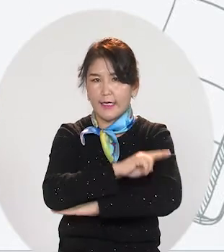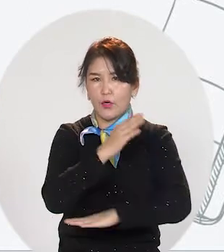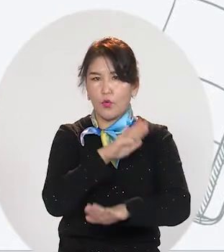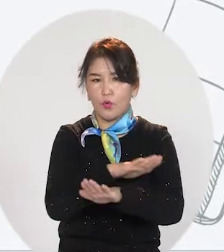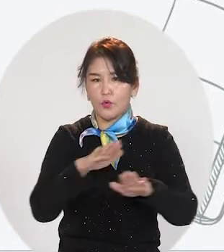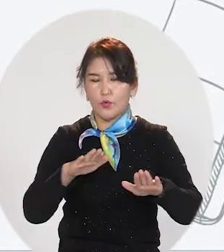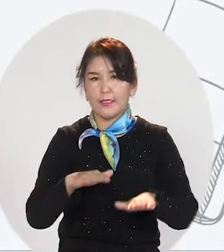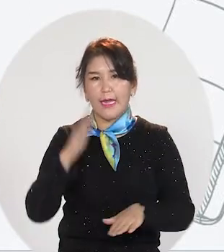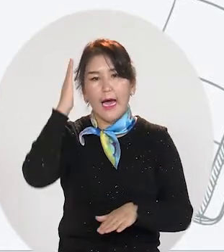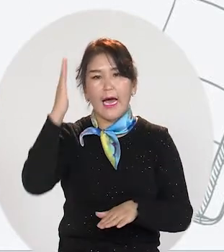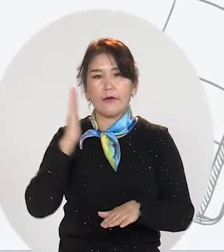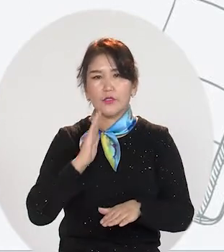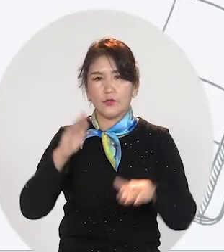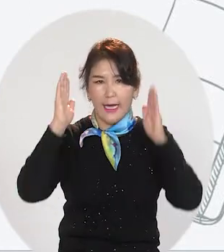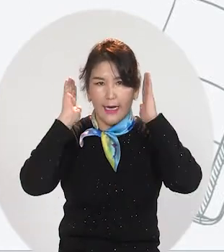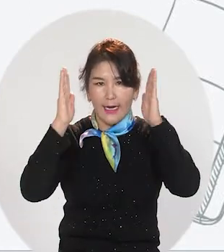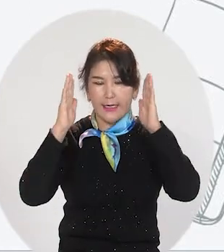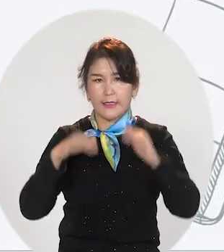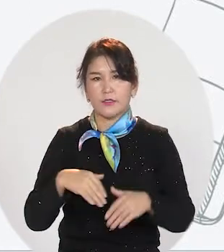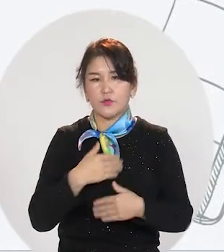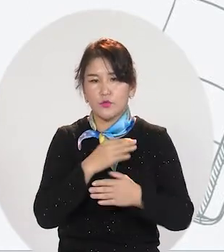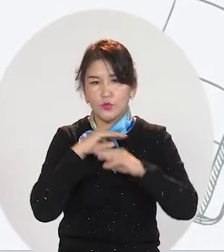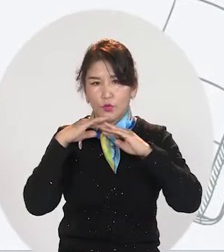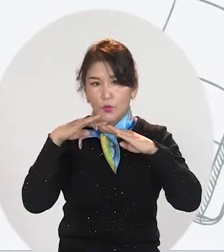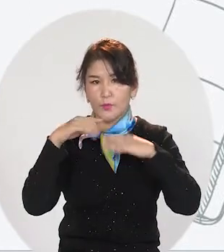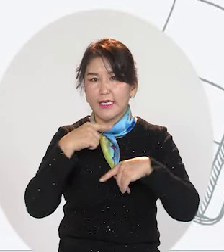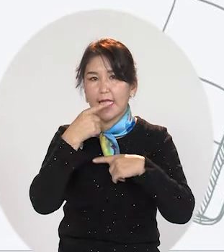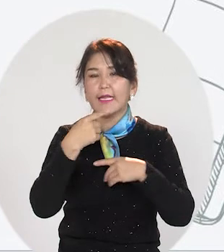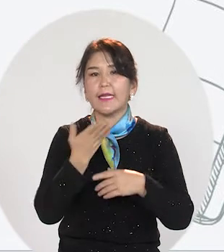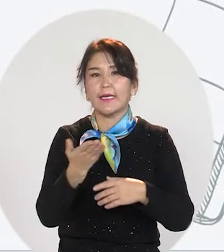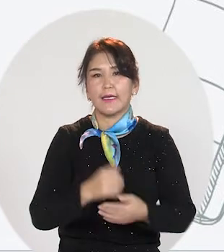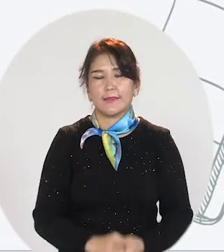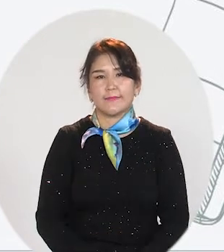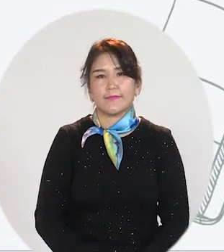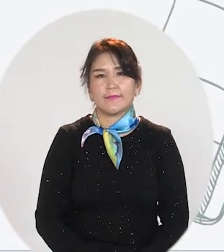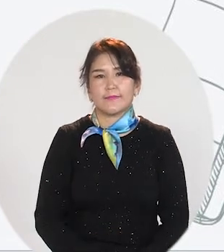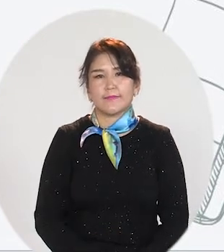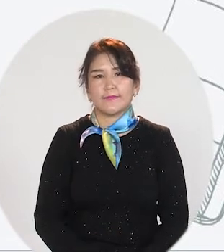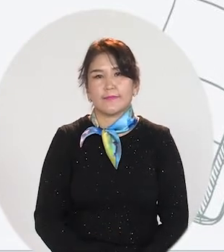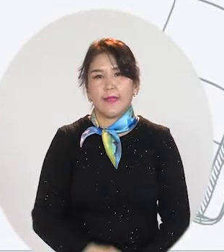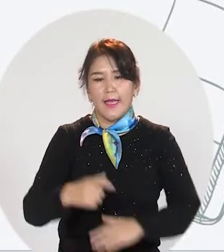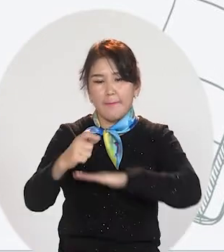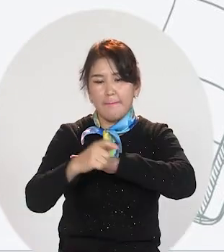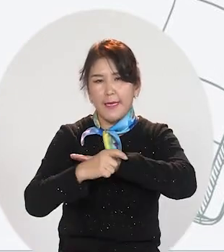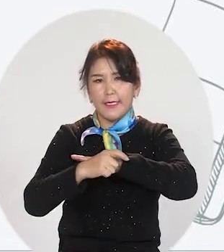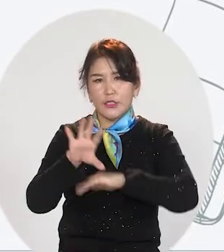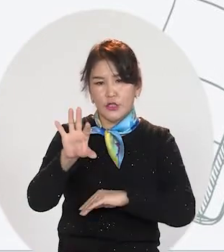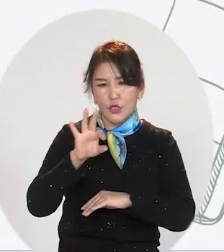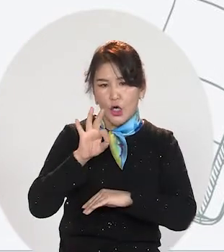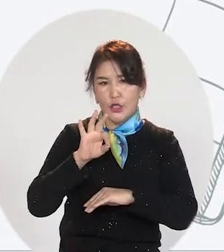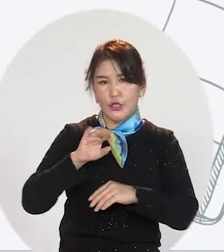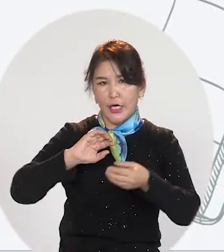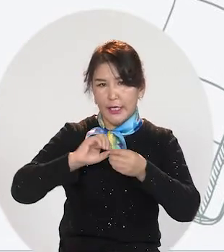эхчүүдэд яг анхаарах хэдэн зүйлийг бас тодруулаад хэлий төсөөл хэсэгтэй. За мэрэгжил сонголтоо хийхэд нь